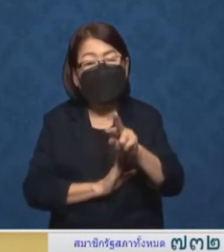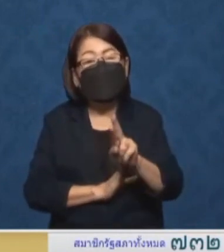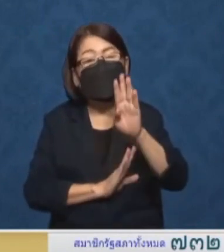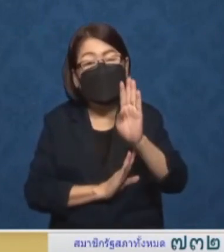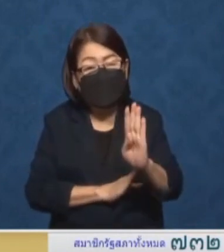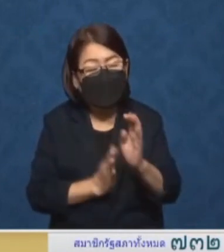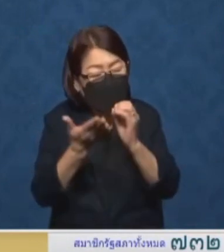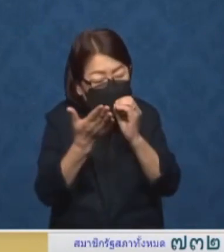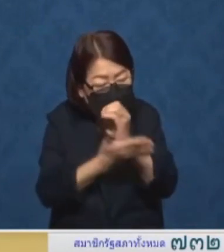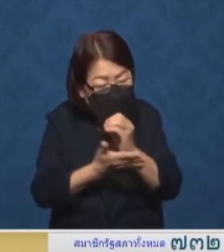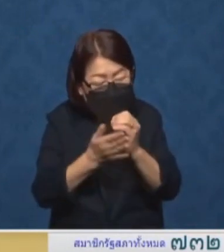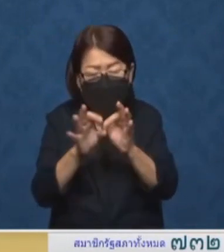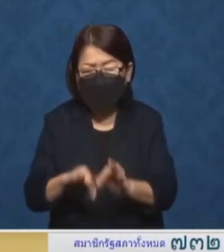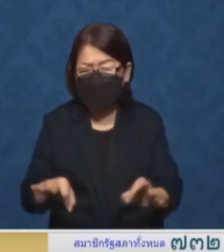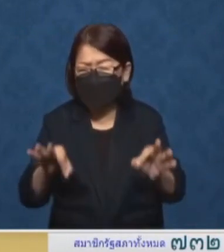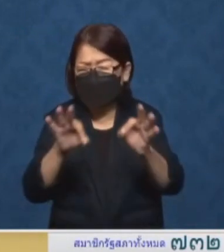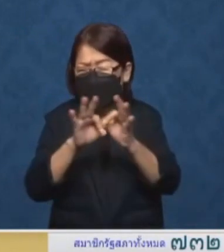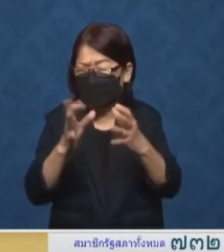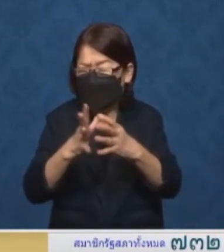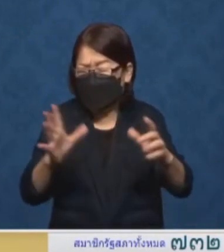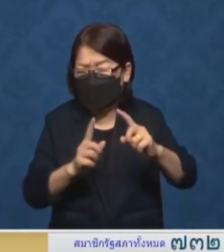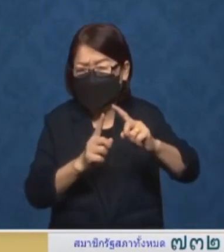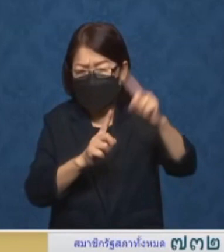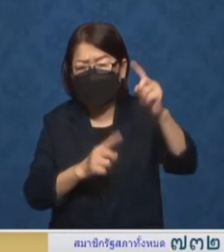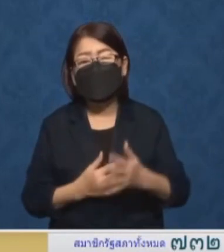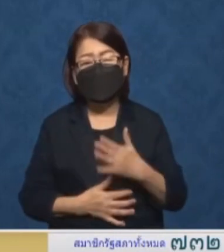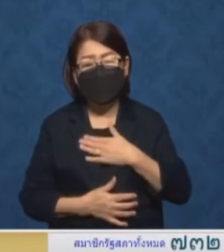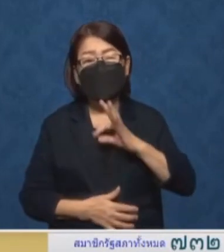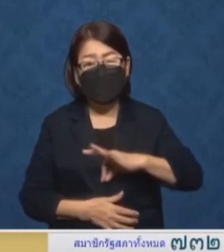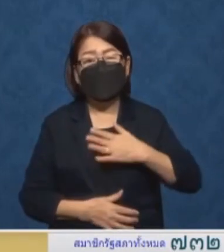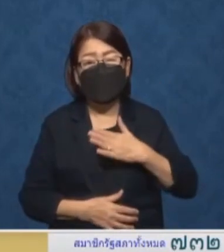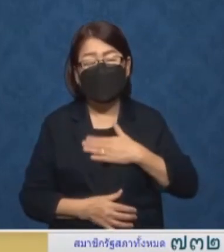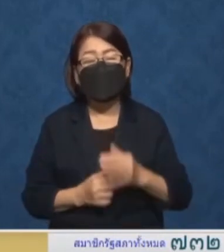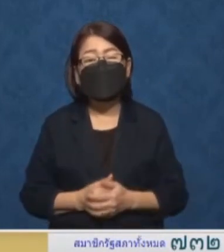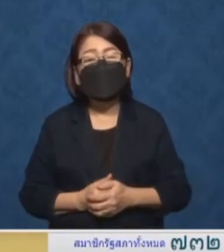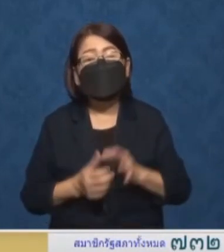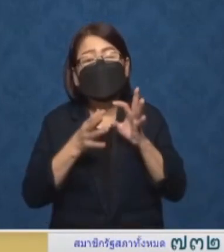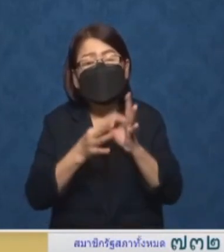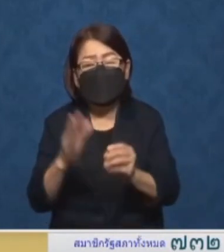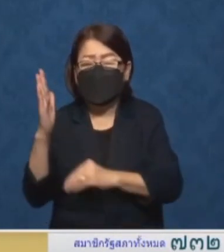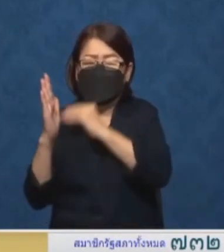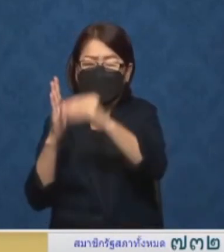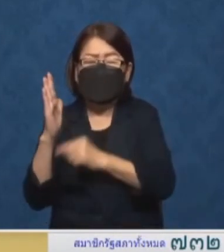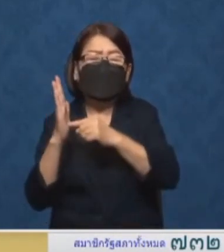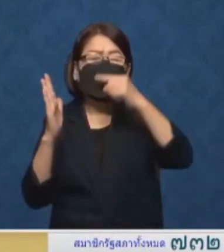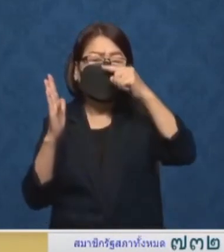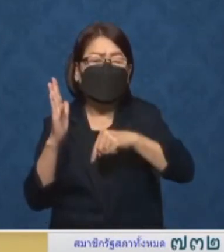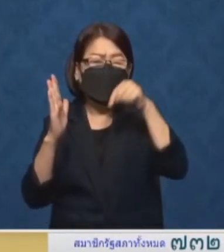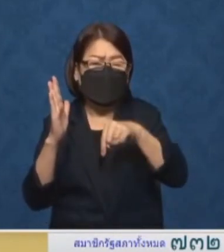ดในความรู้สึกของผมเพราะว่ามันเป็นเรื่องของบ้านของเมืองทั้งหมดที่มันเป็นปัญหาอยู่เดี๋ยวนี้เ